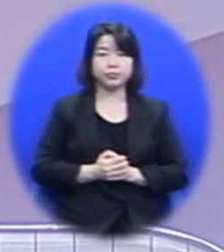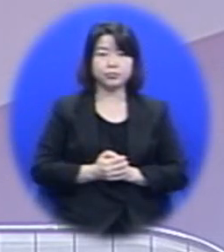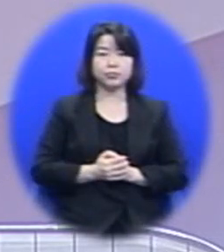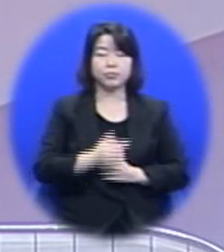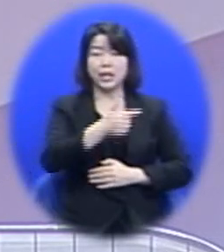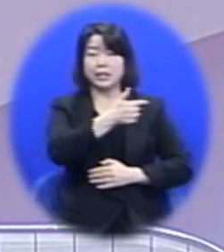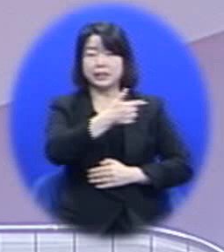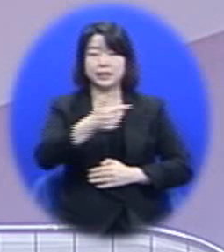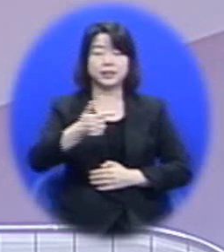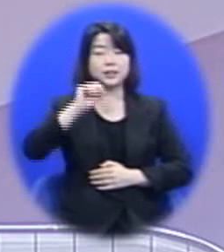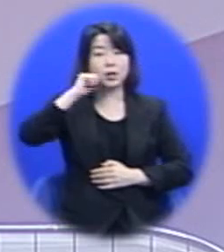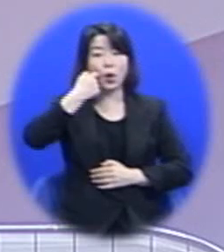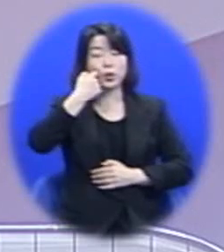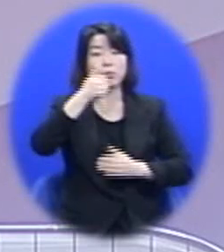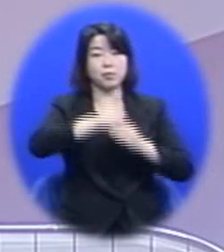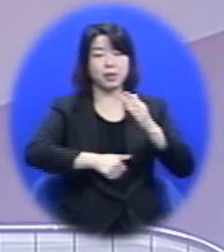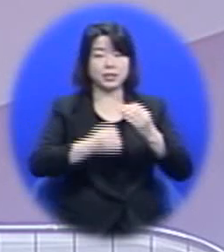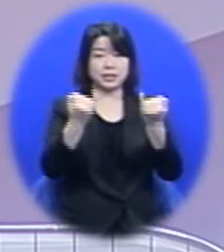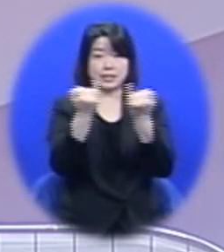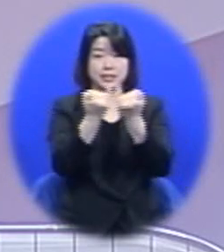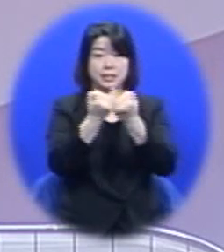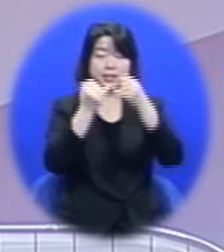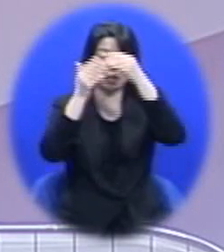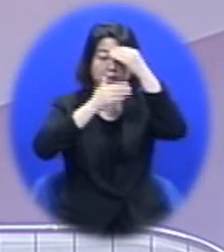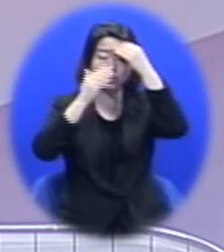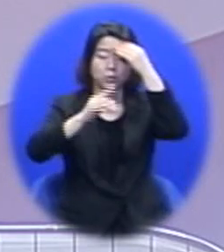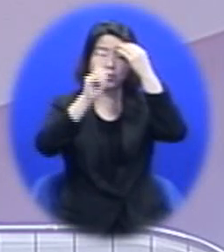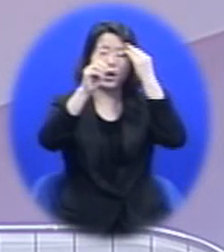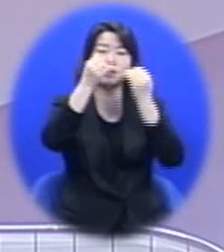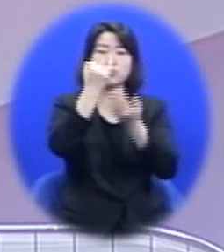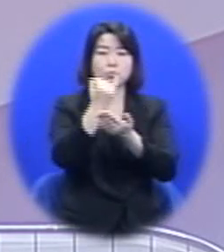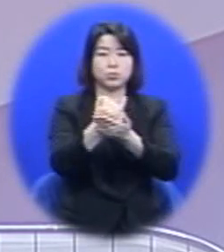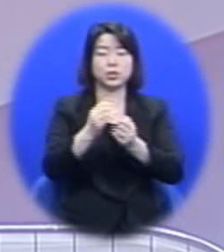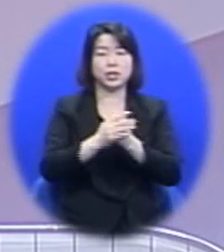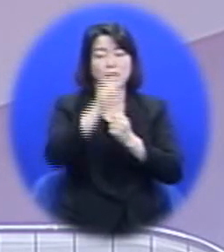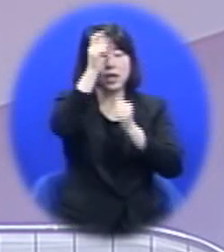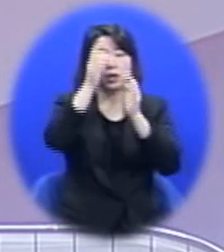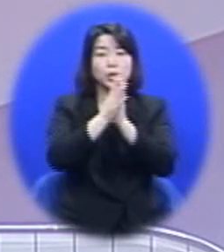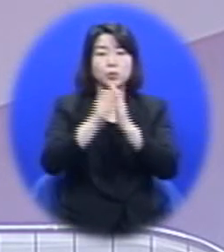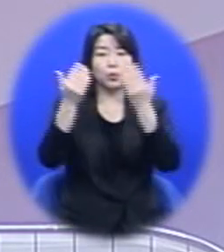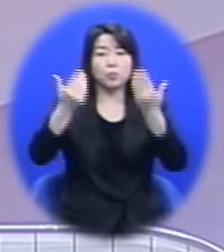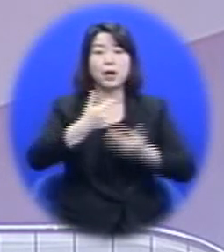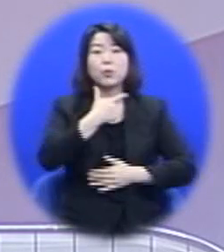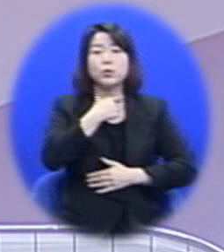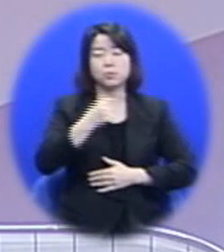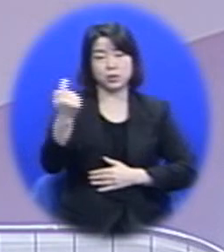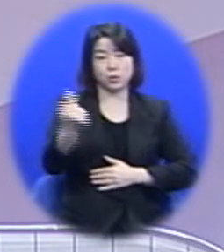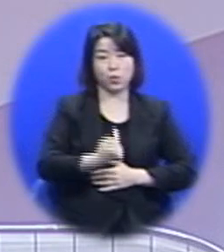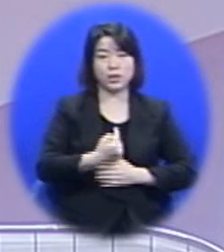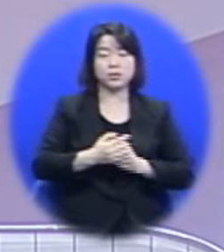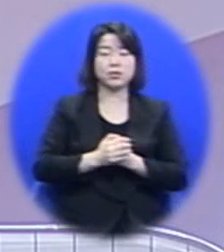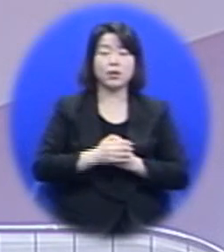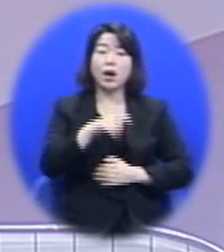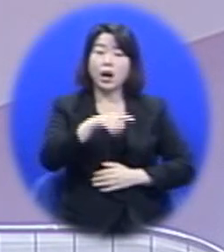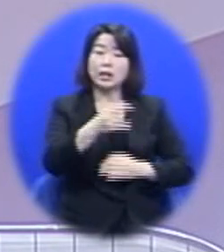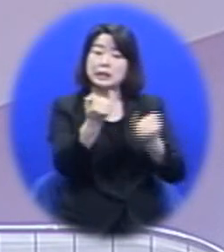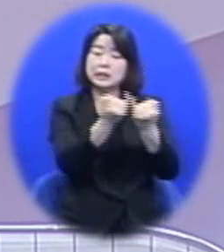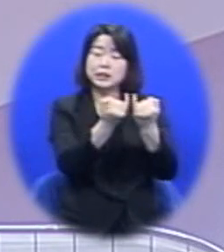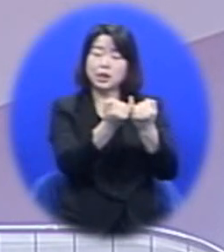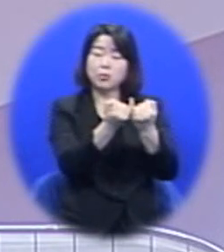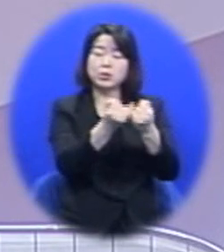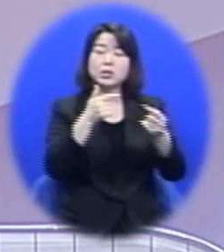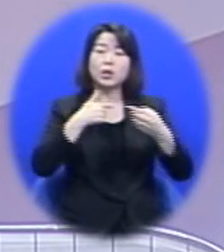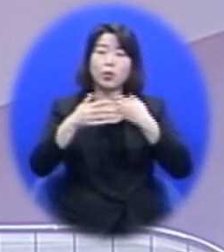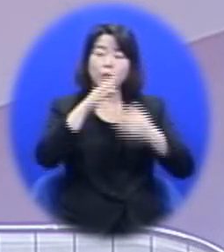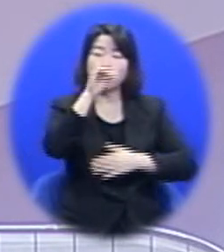큰 어려움에 빠진 여성도 한 분이 기도를 받으시겠다고 오셨어요. 그분이 겪고 있는 어려움을